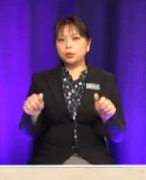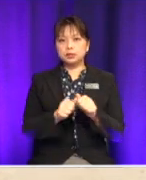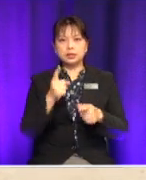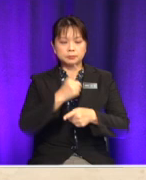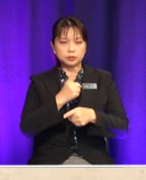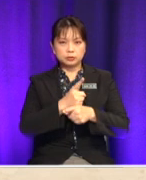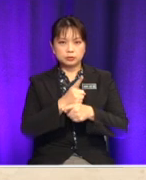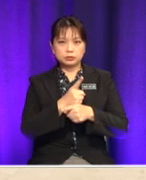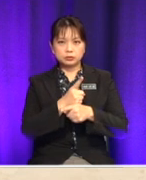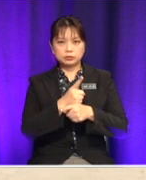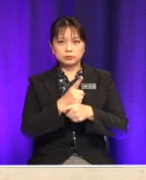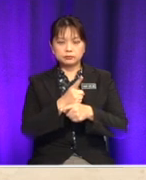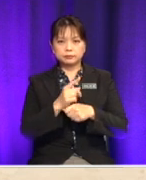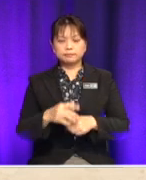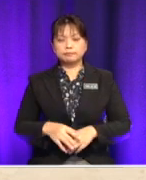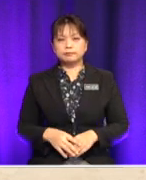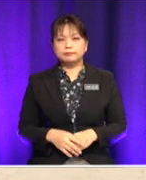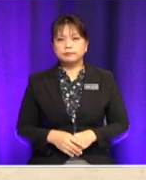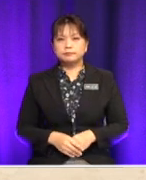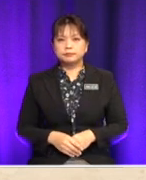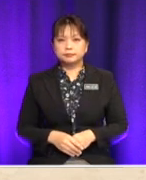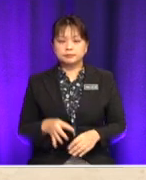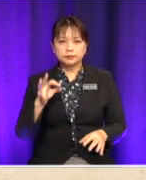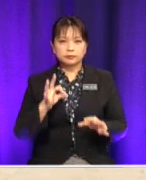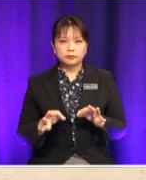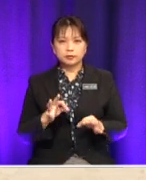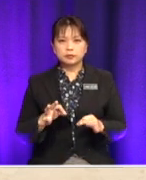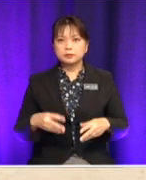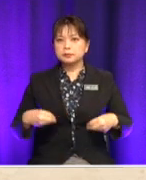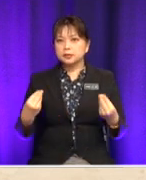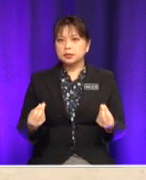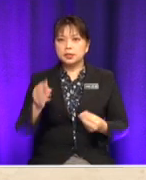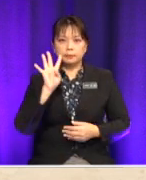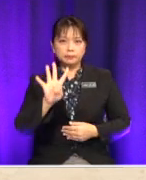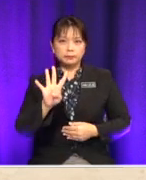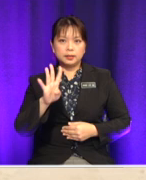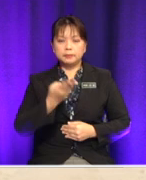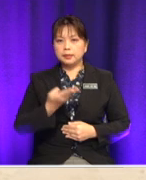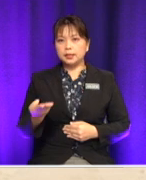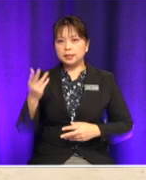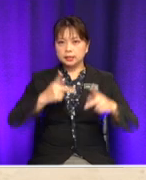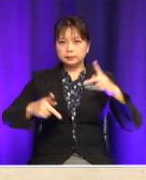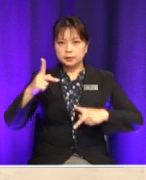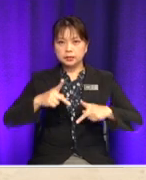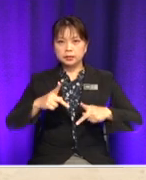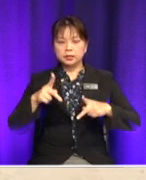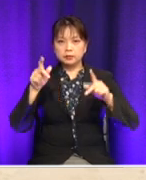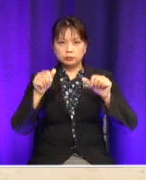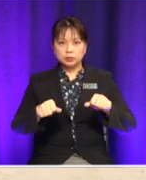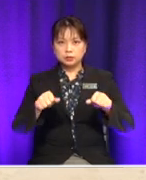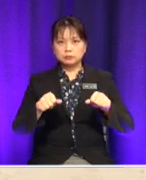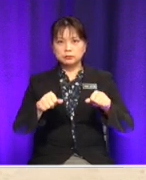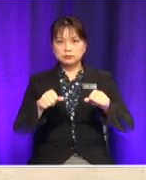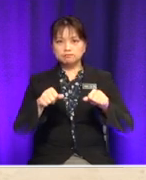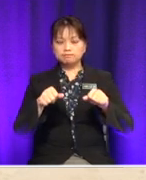emang gelas baksonya katila diberi empat bahan kimia boleh menggelas gelas kan bahan-bahan